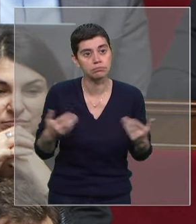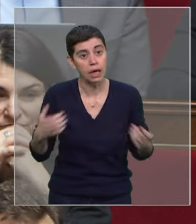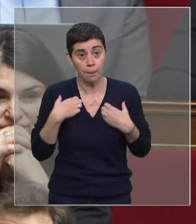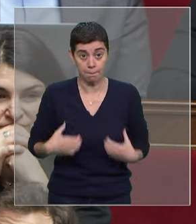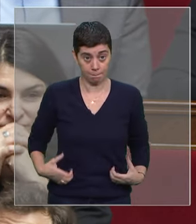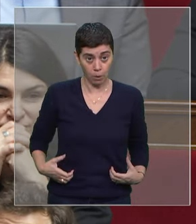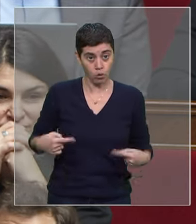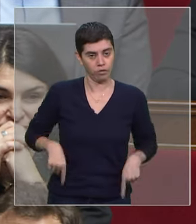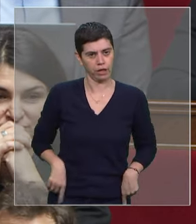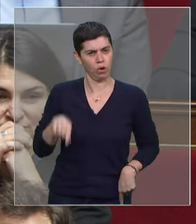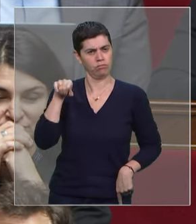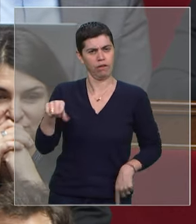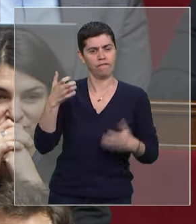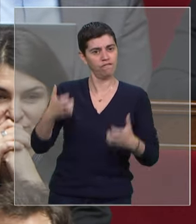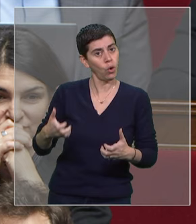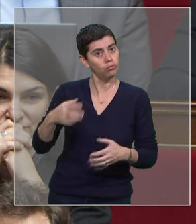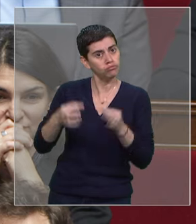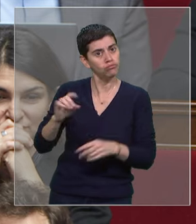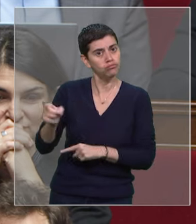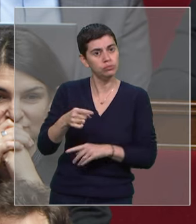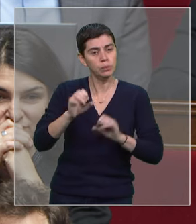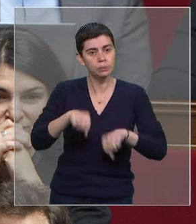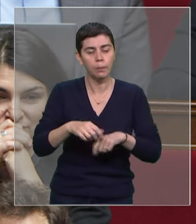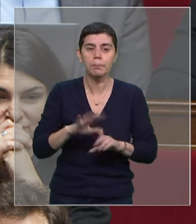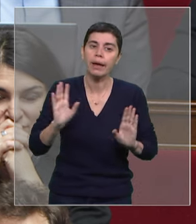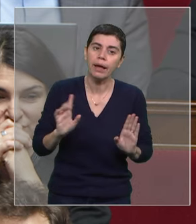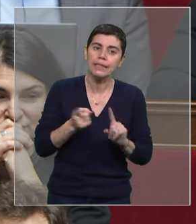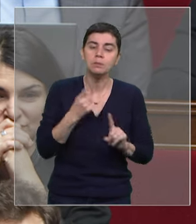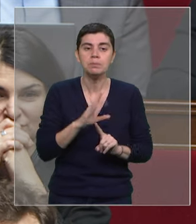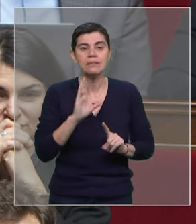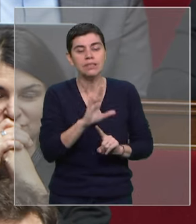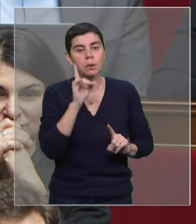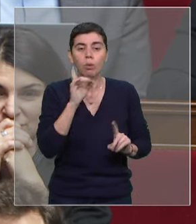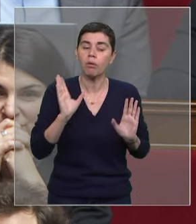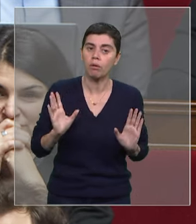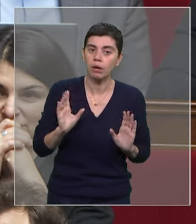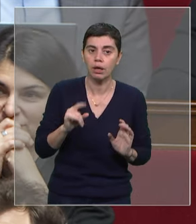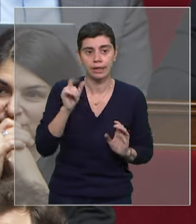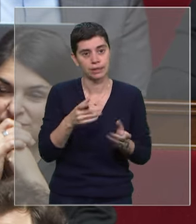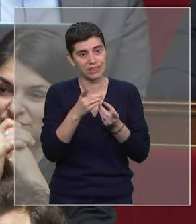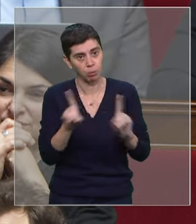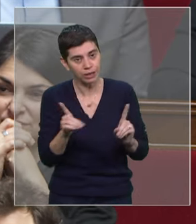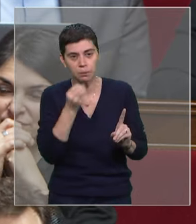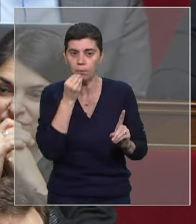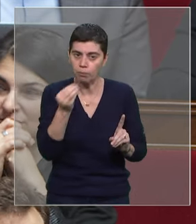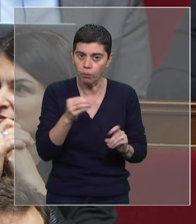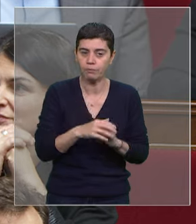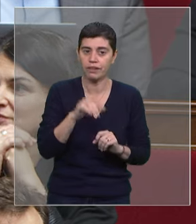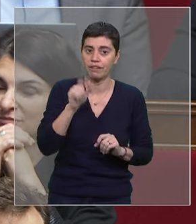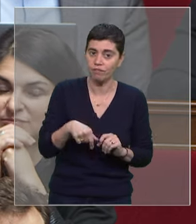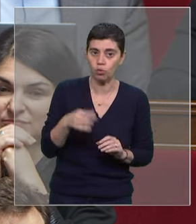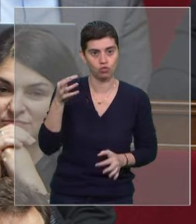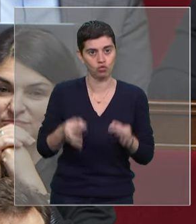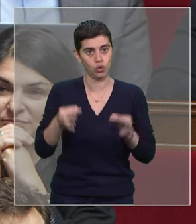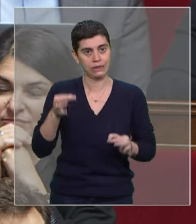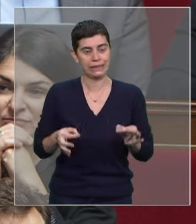du gouvernement, il est nécessaire de maintenir une certaine spécificité afin de renforcer la légitimité démocratique et de garantir l'impartialité et